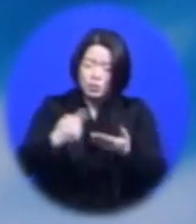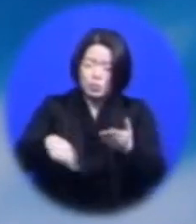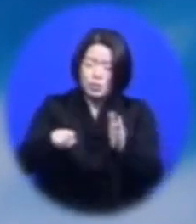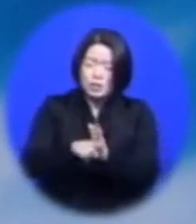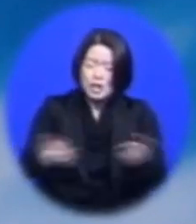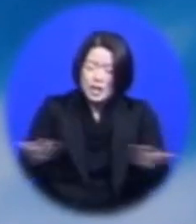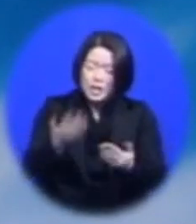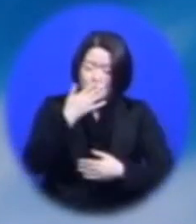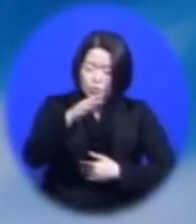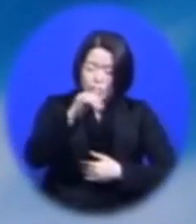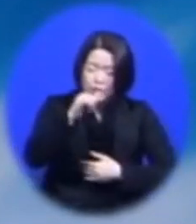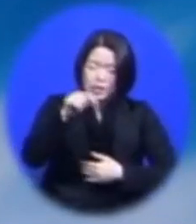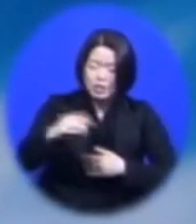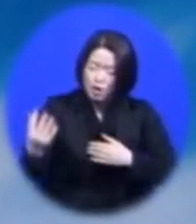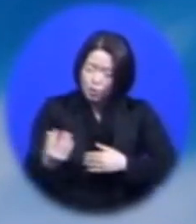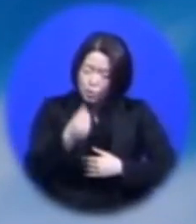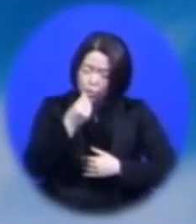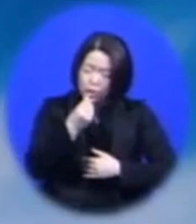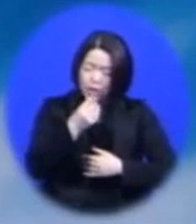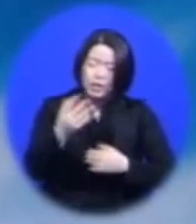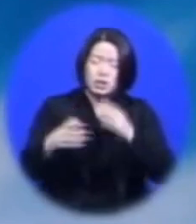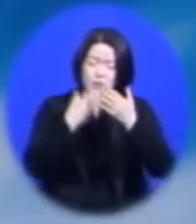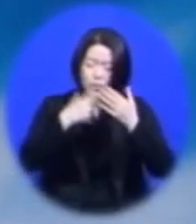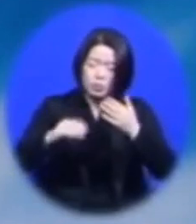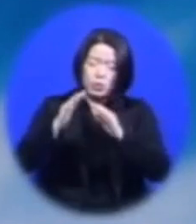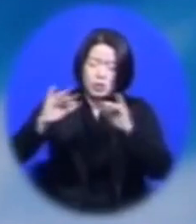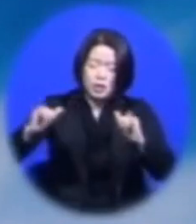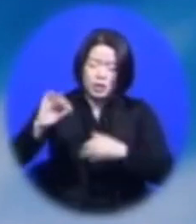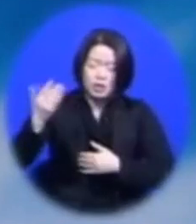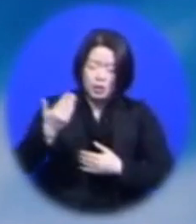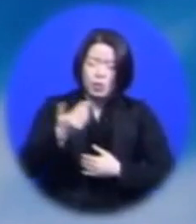수 있는 그런 거룩한 성도가 되기를 원합니다.